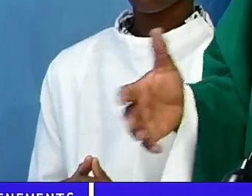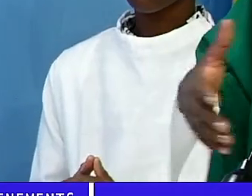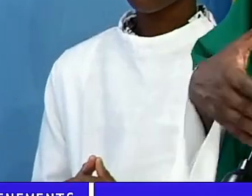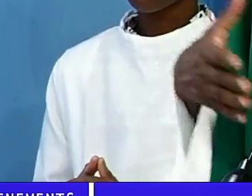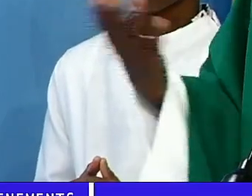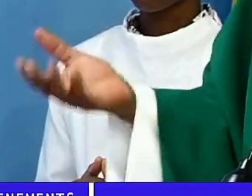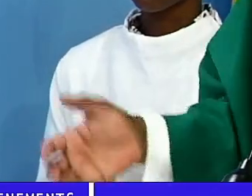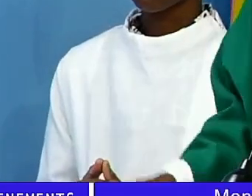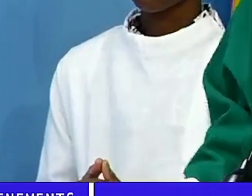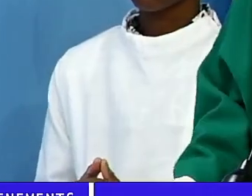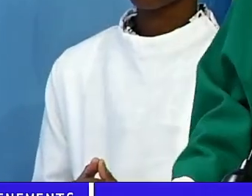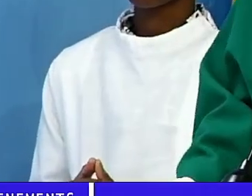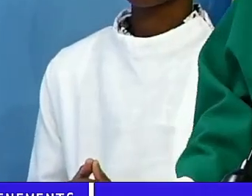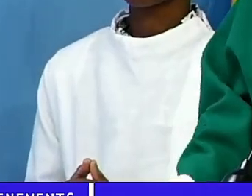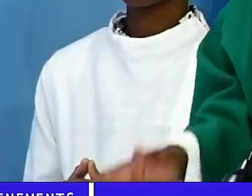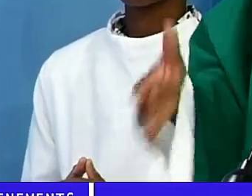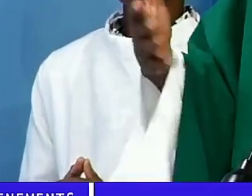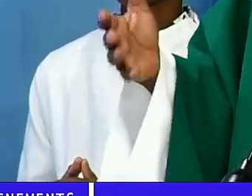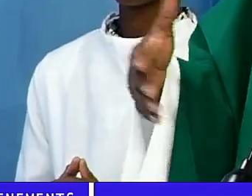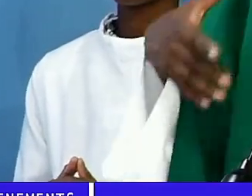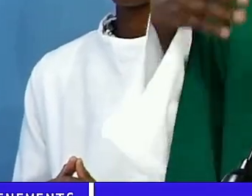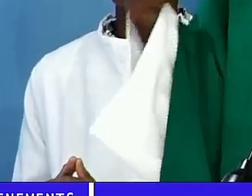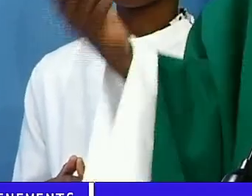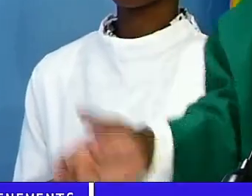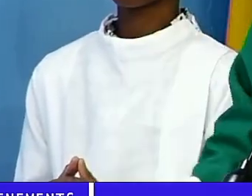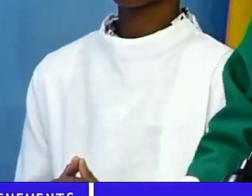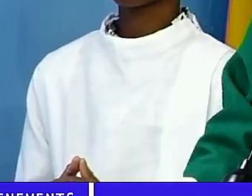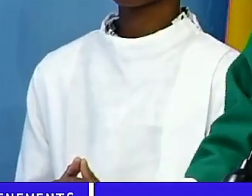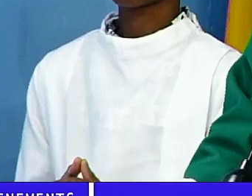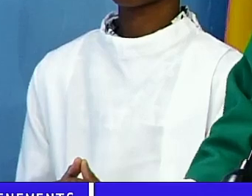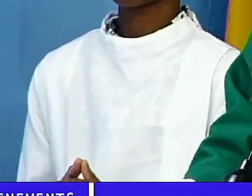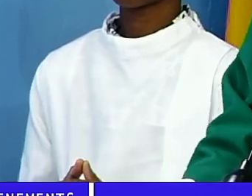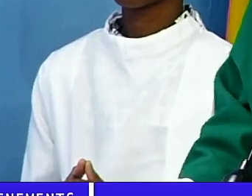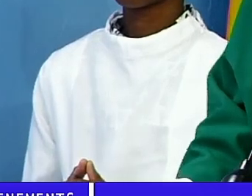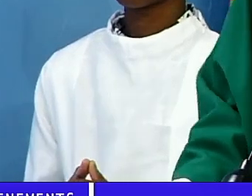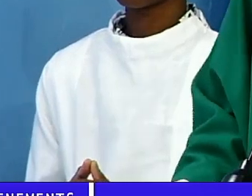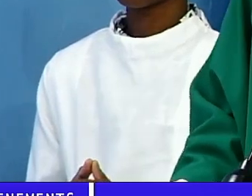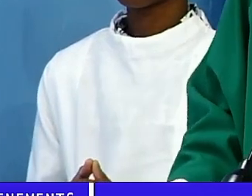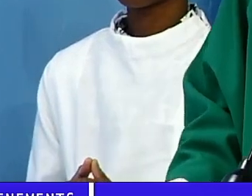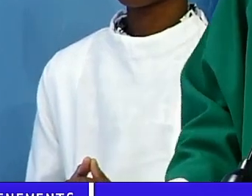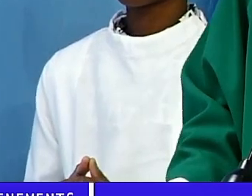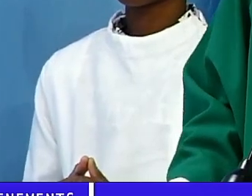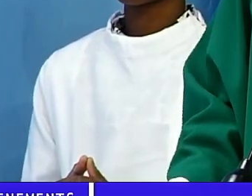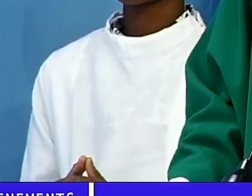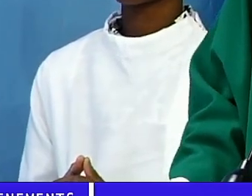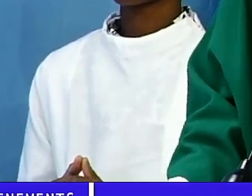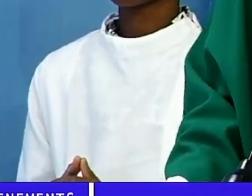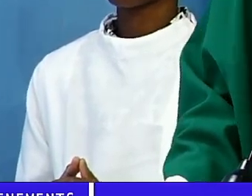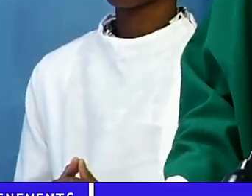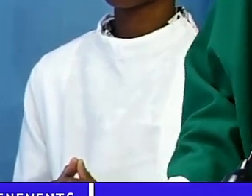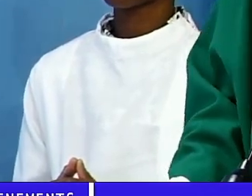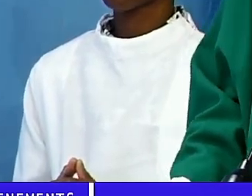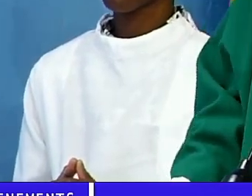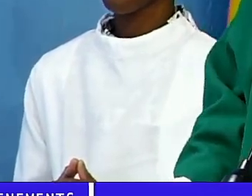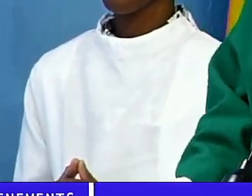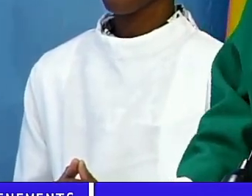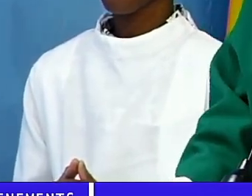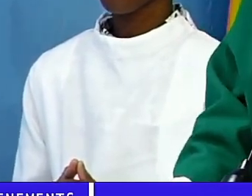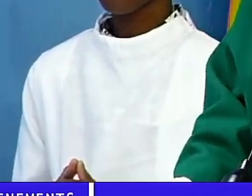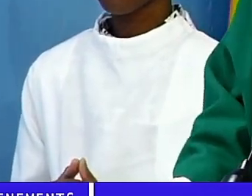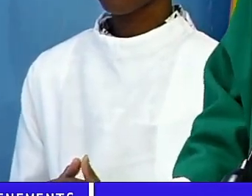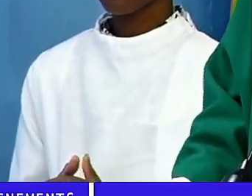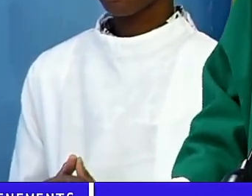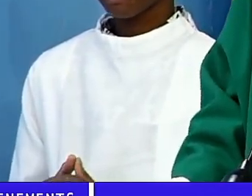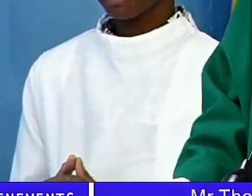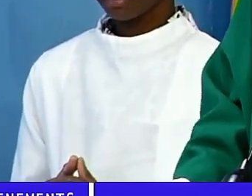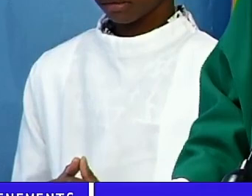savons pas ça pour arriver, nous ne savons pas qui ça malin en t'a préparé pour nous. Nous ne savons pas qui piège l'ennemi en t'aiguant t'entendre pour